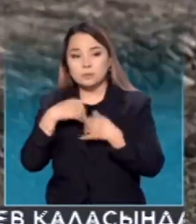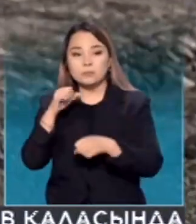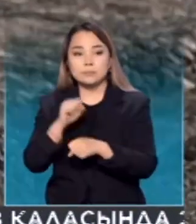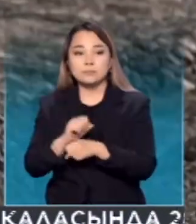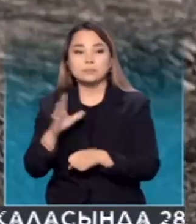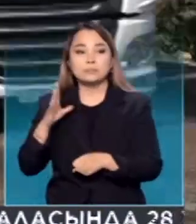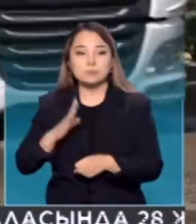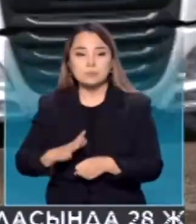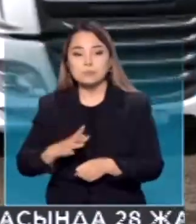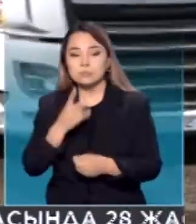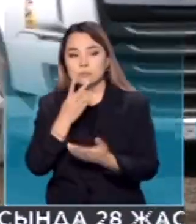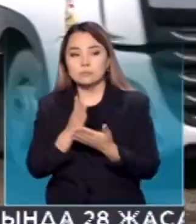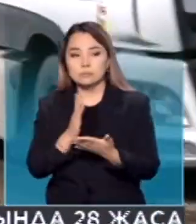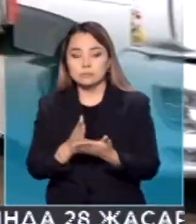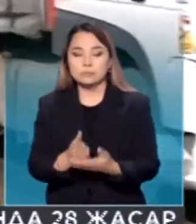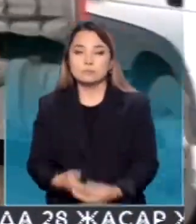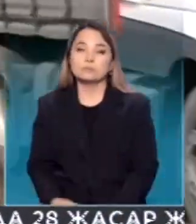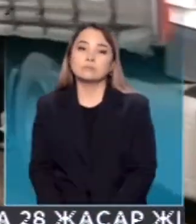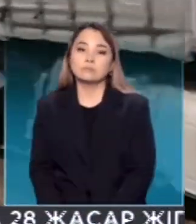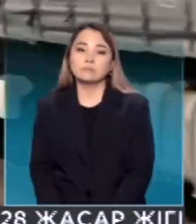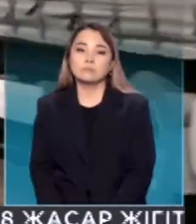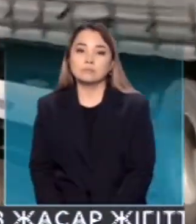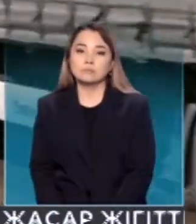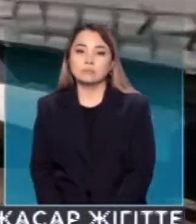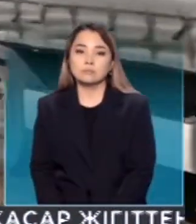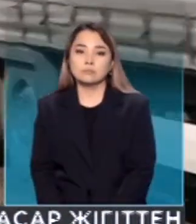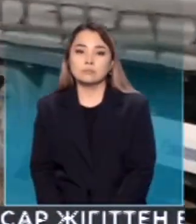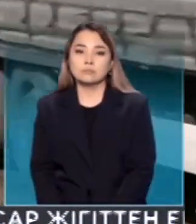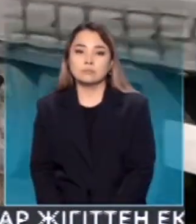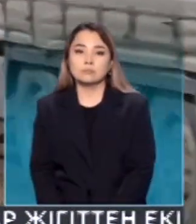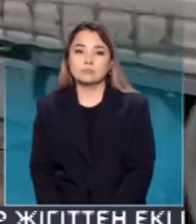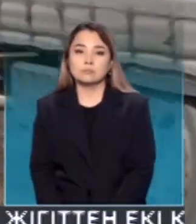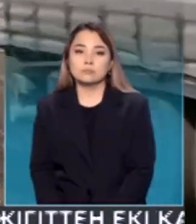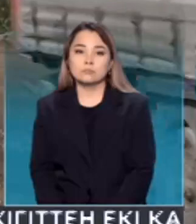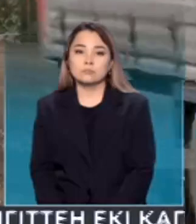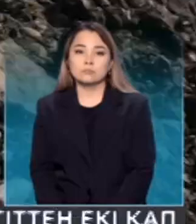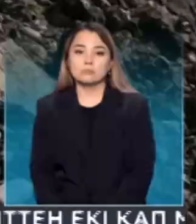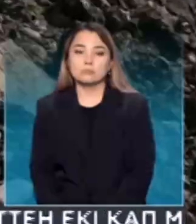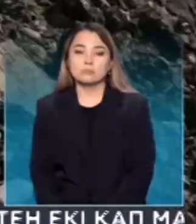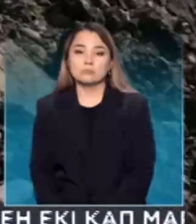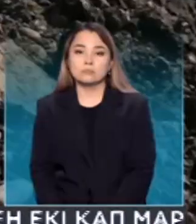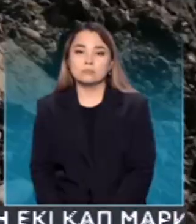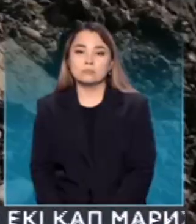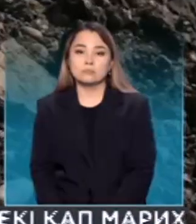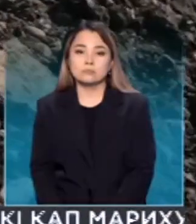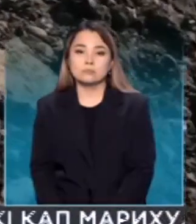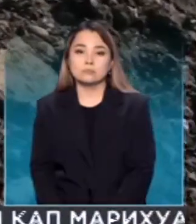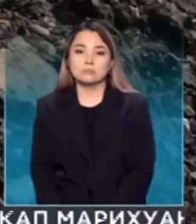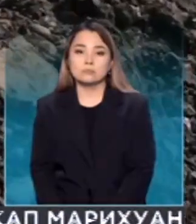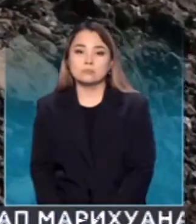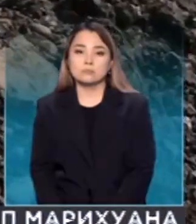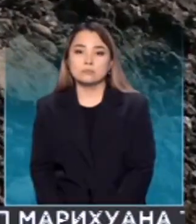күтуден басқа амал қалмай тұр. Айнұр Әбілқасымқызы, Еркін Оразбаев, Қазақстан ұлттық арнасы, Түркістан облысынан.